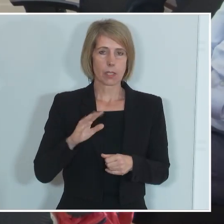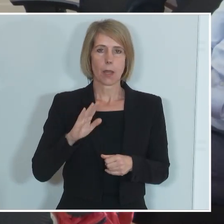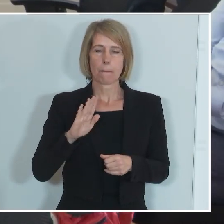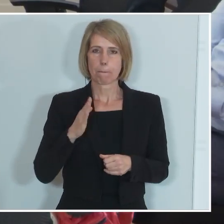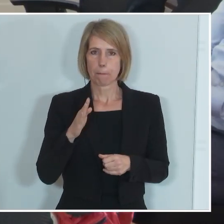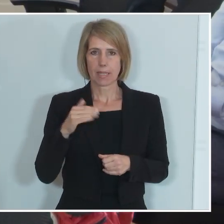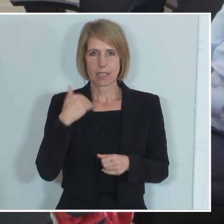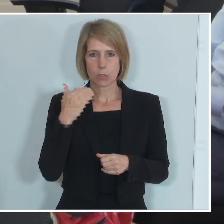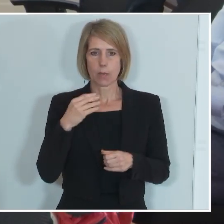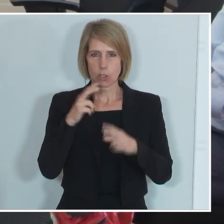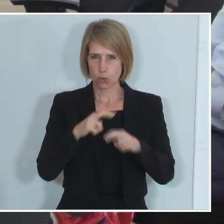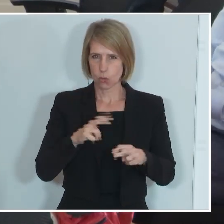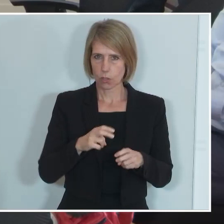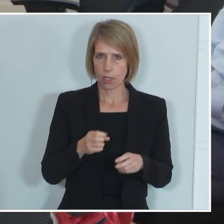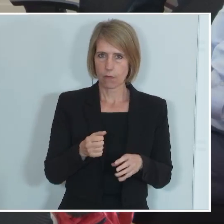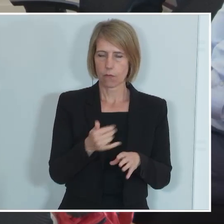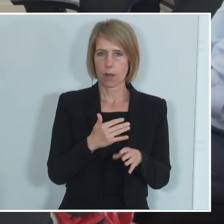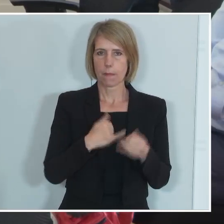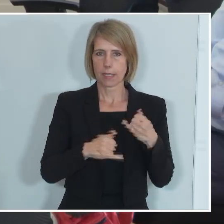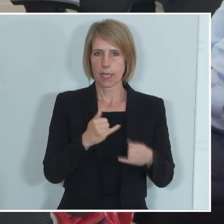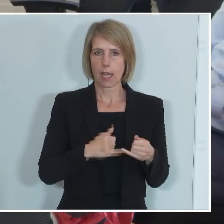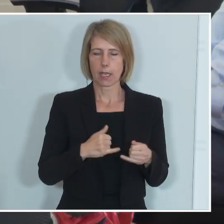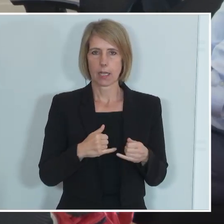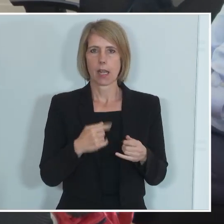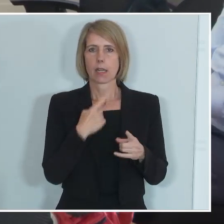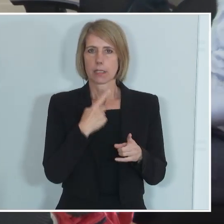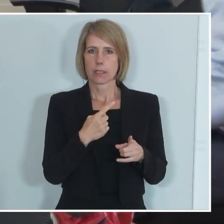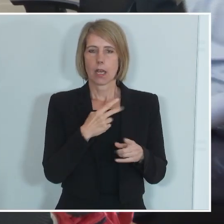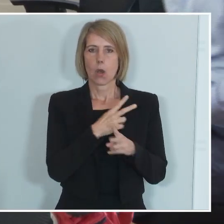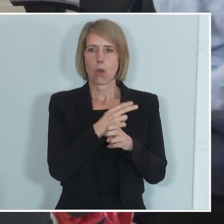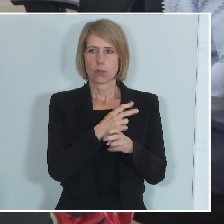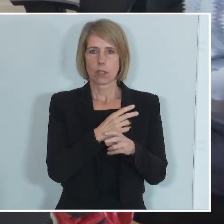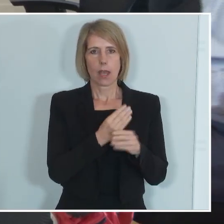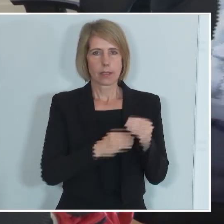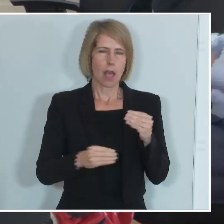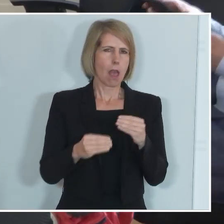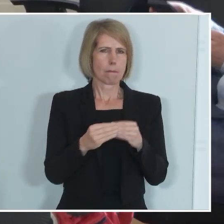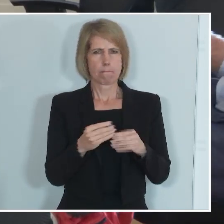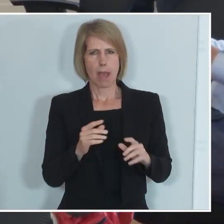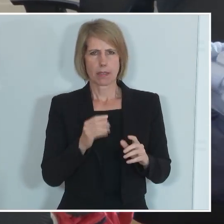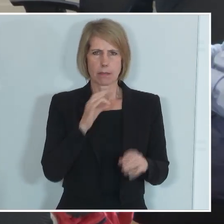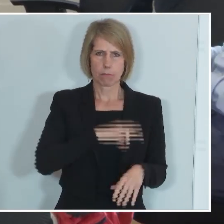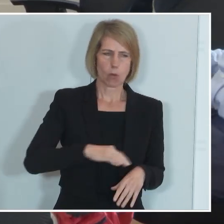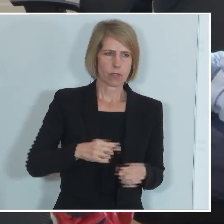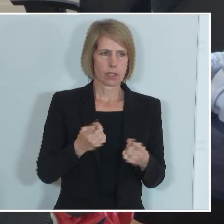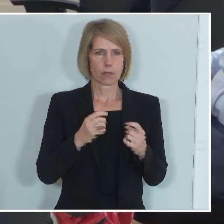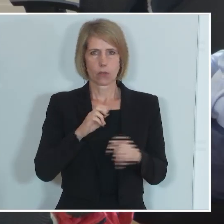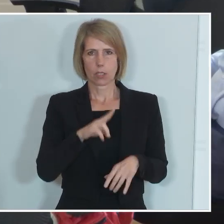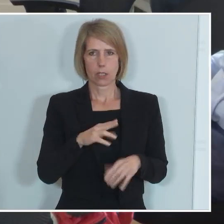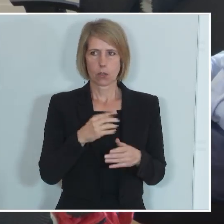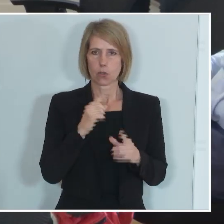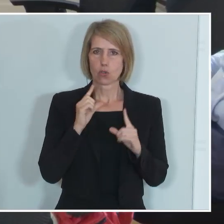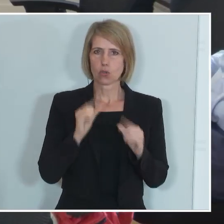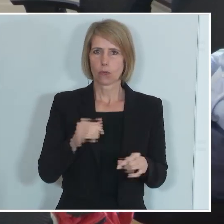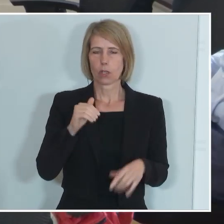Bertelsmann-Studie im Kopf von vor ein paar Jahren, dass Österreich eines der Länder ist, das am meisten profitiert hat. Also im Prinzip müssten Sie der Schweiz sofort